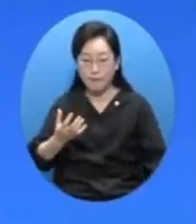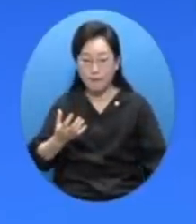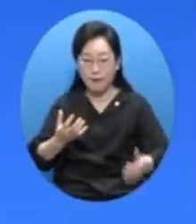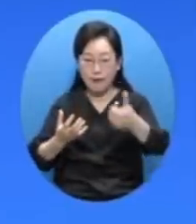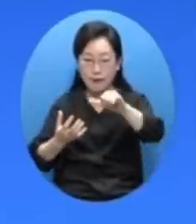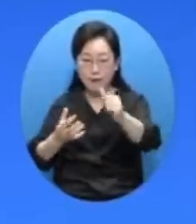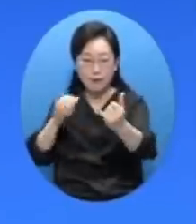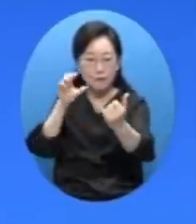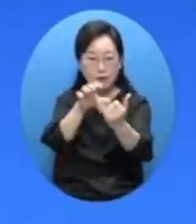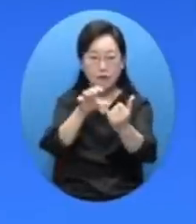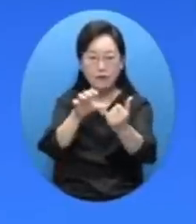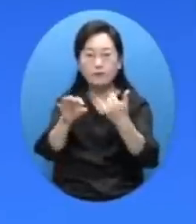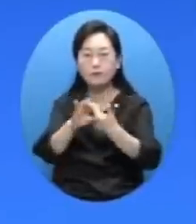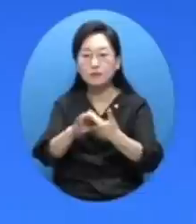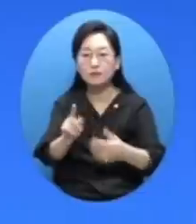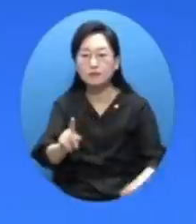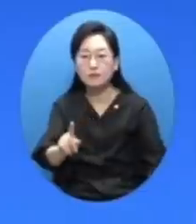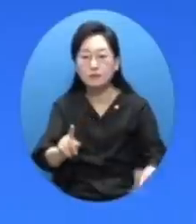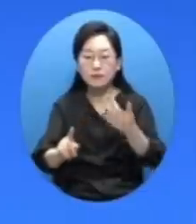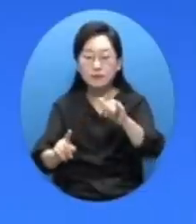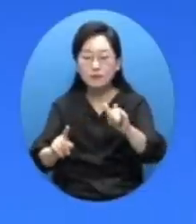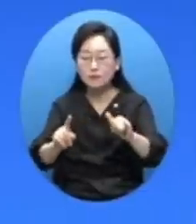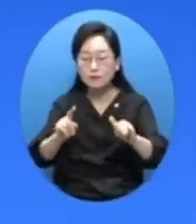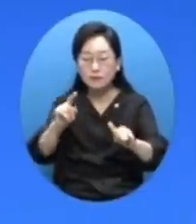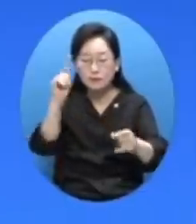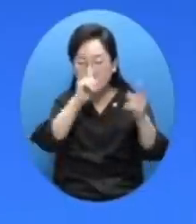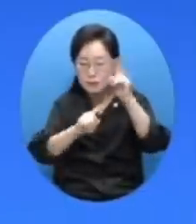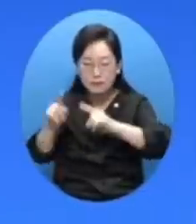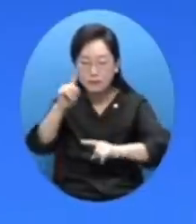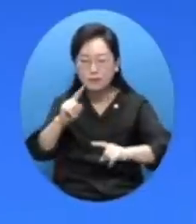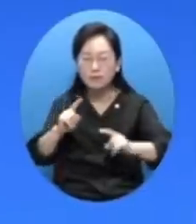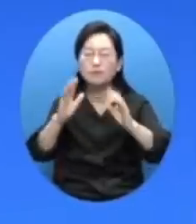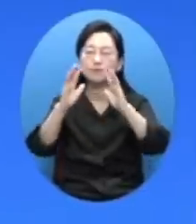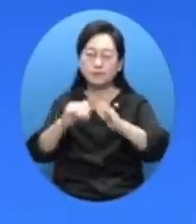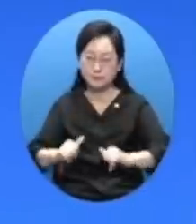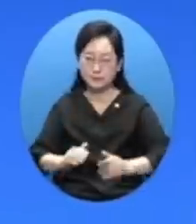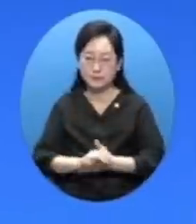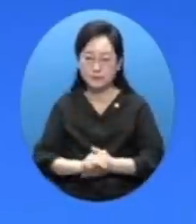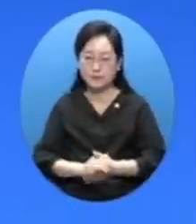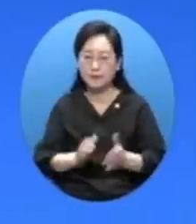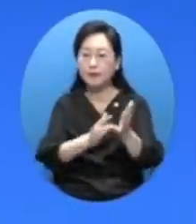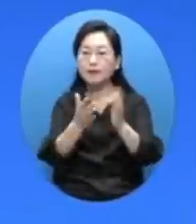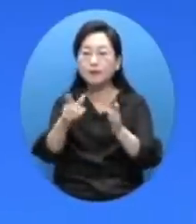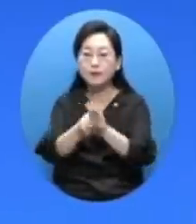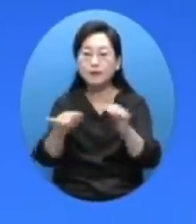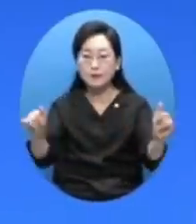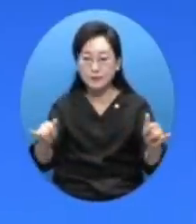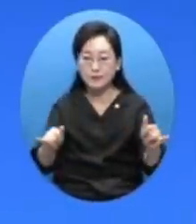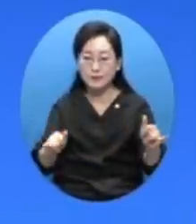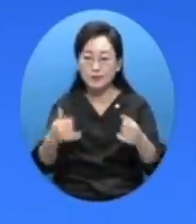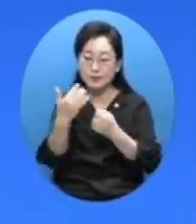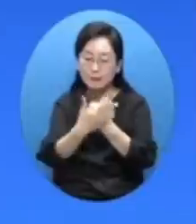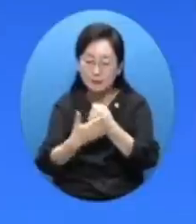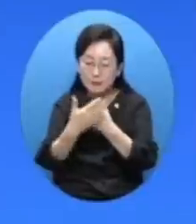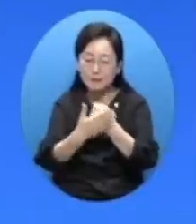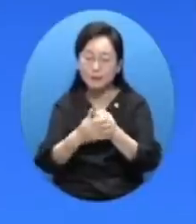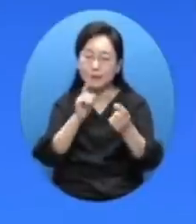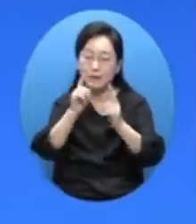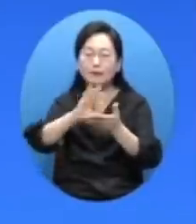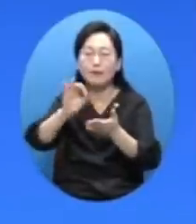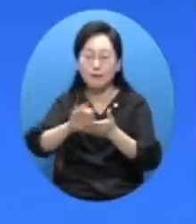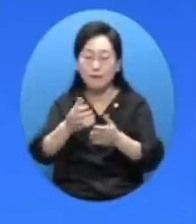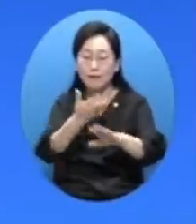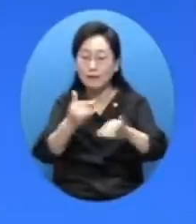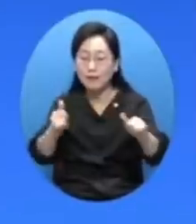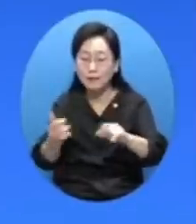말하면 아이는 상처받고 무너지는 것입니다 그래서 우리 예수 믿는 사람이 독소로운 말을 해야 됩니다 남을